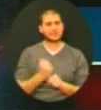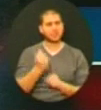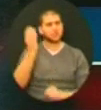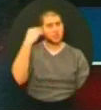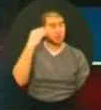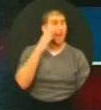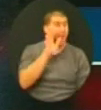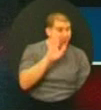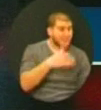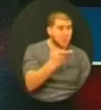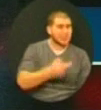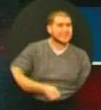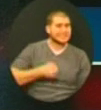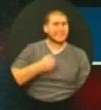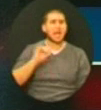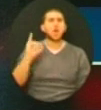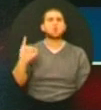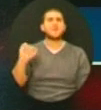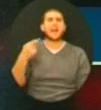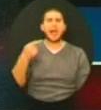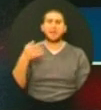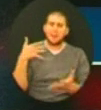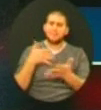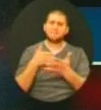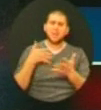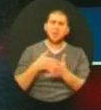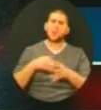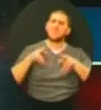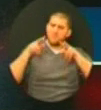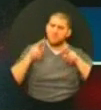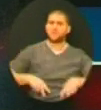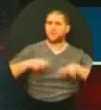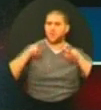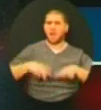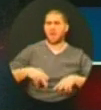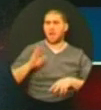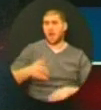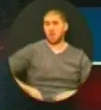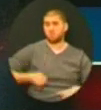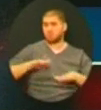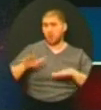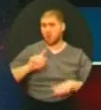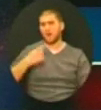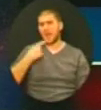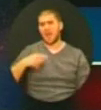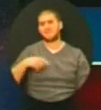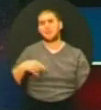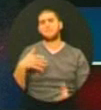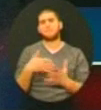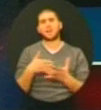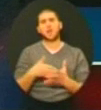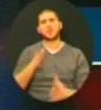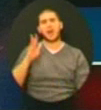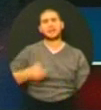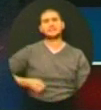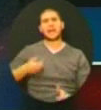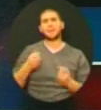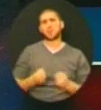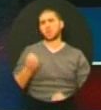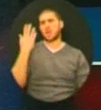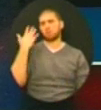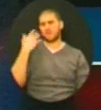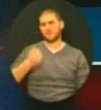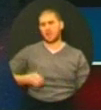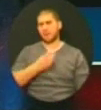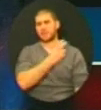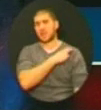כך. אפילו השר יואב גלנט, שמותח ביקורת חריפה עכשיו, לא על ראש הממשלה, הוא מותח ביקורת בעיקר על שר הביטחון לשעבר ועל